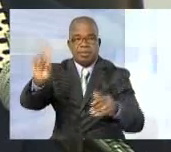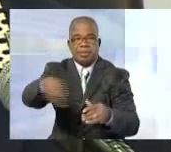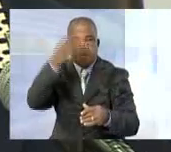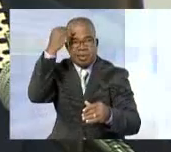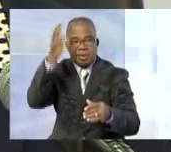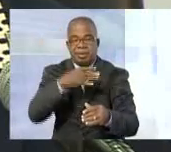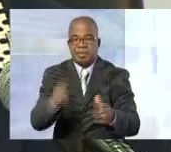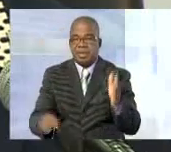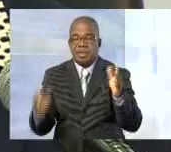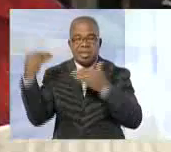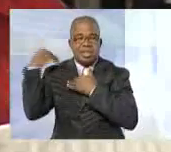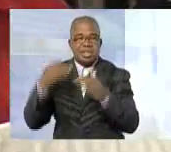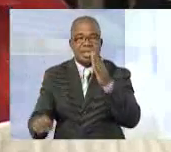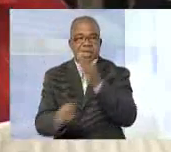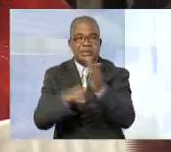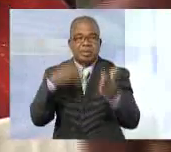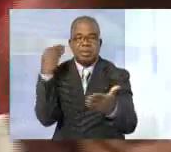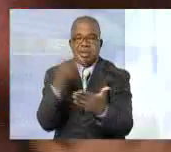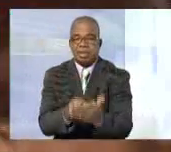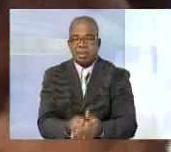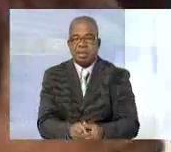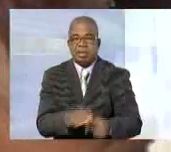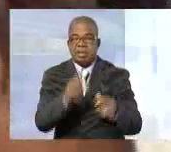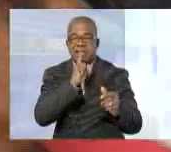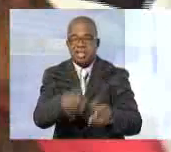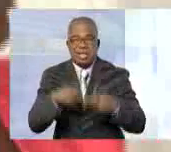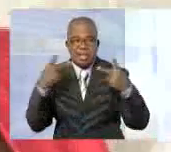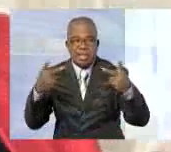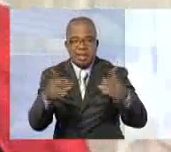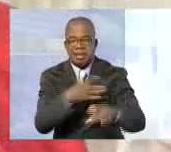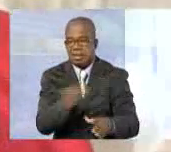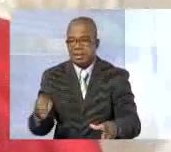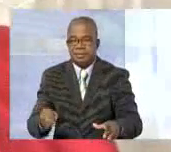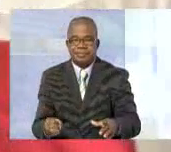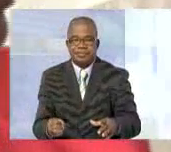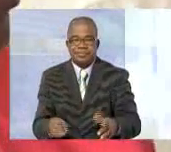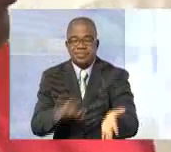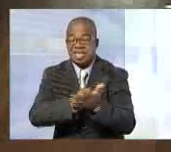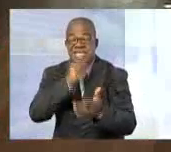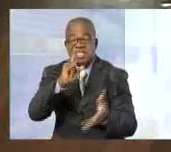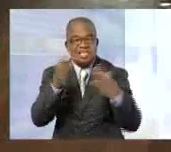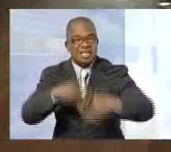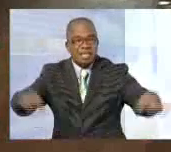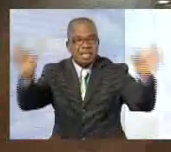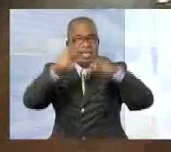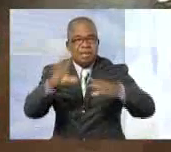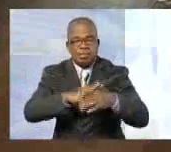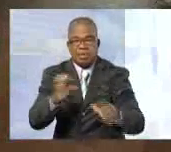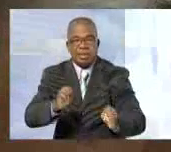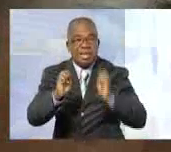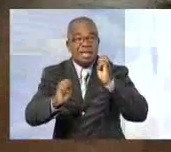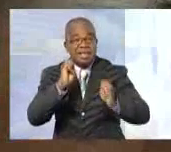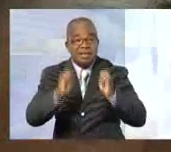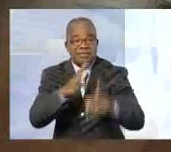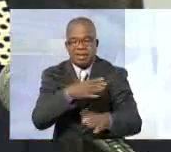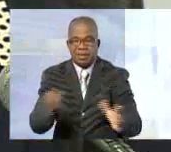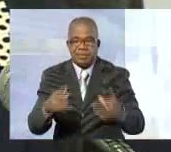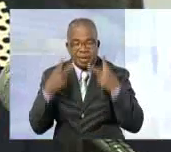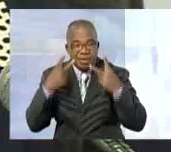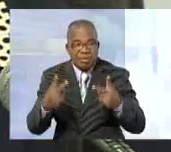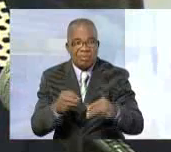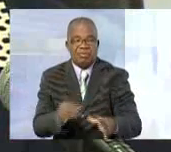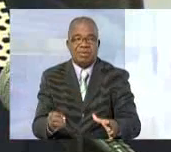formel. L'adhésion du gouvernement ivoirien à ce système d'évaluation est l'une des clés de la modernisation de l'administration publique